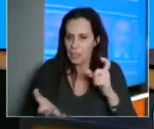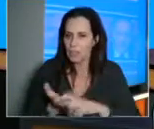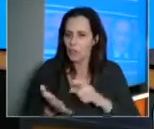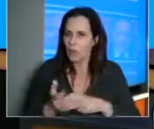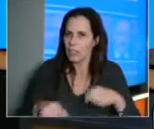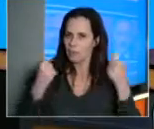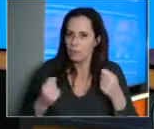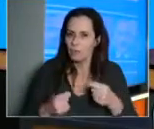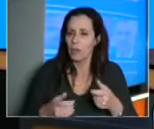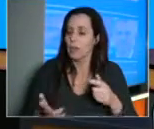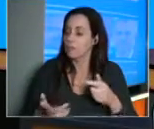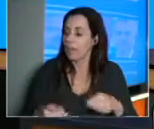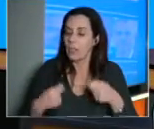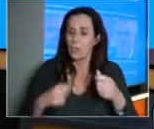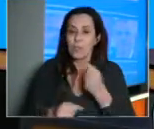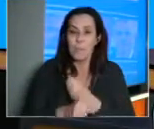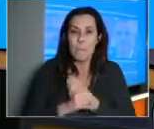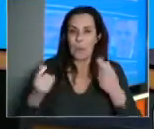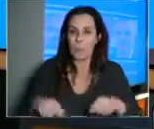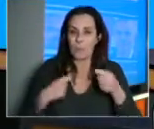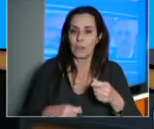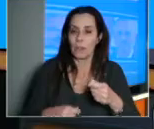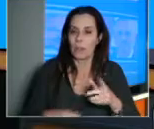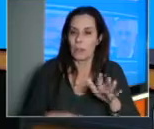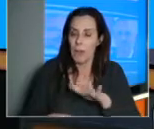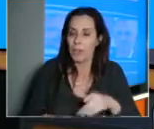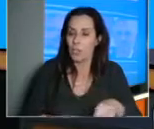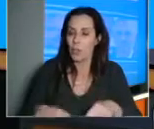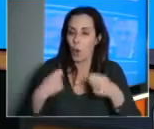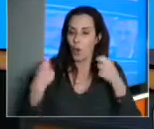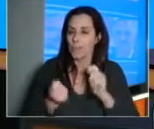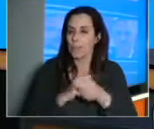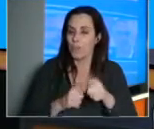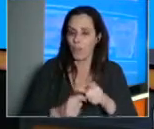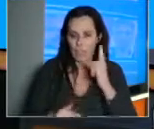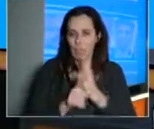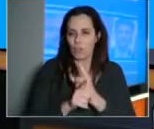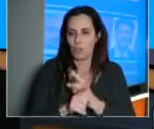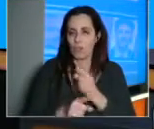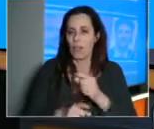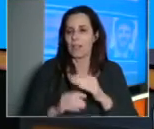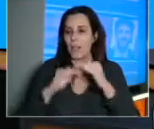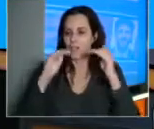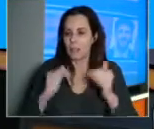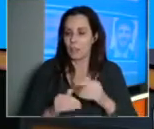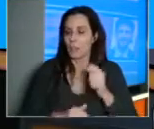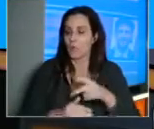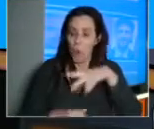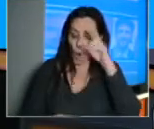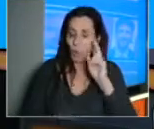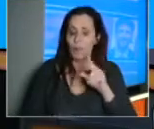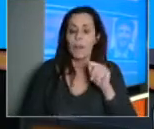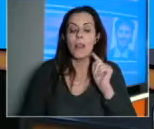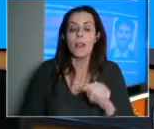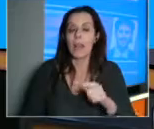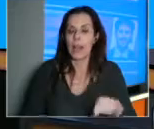תיק החינוך. קח את תיק החינוך, אתה תעשה פלאים בחינוך. אתה תיקח מערכות חינוך אליטיסטיות ותהפוך אותן לנגישות. אתה תפחית את תשלומי ההורים.